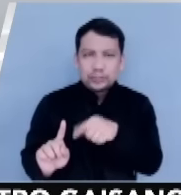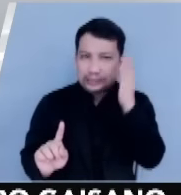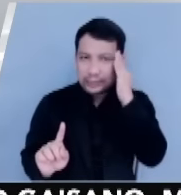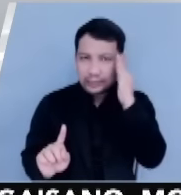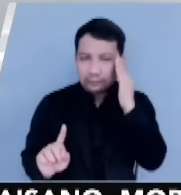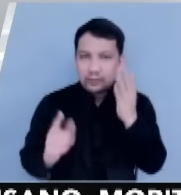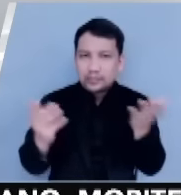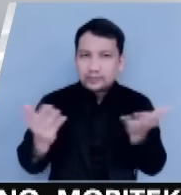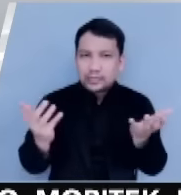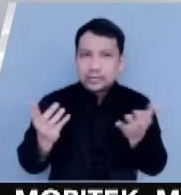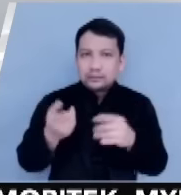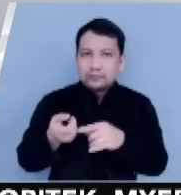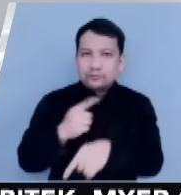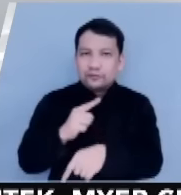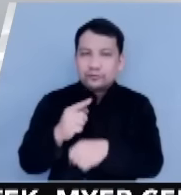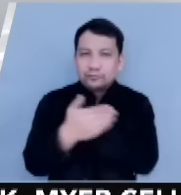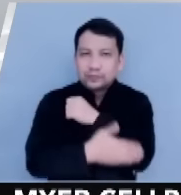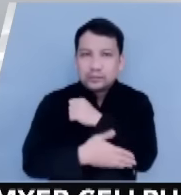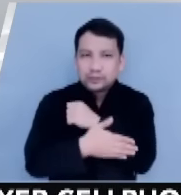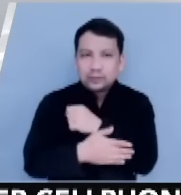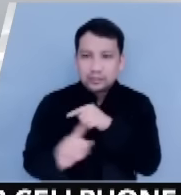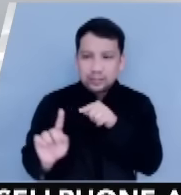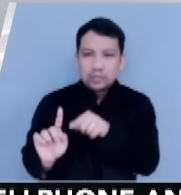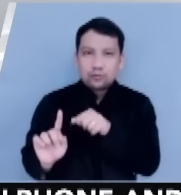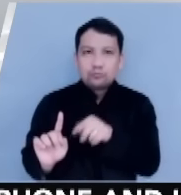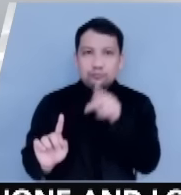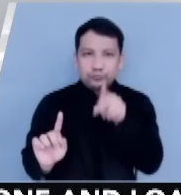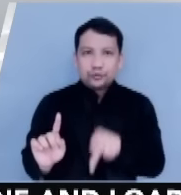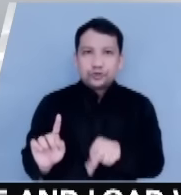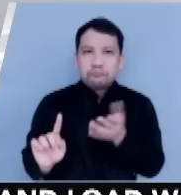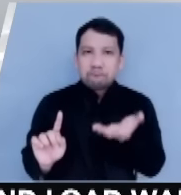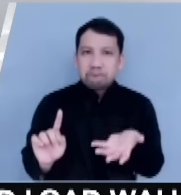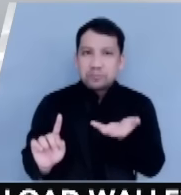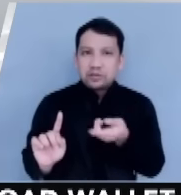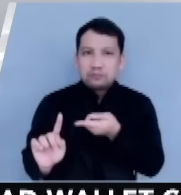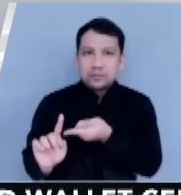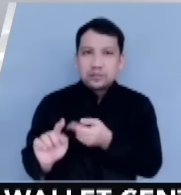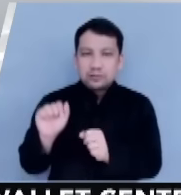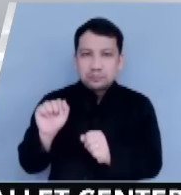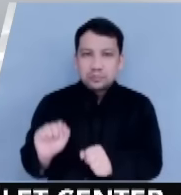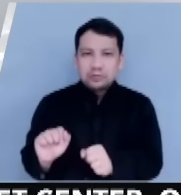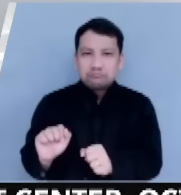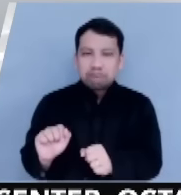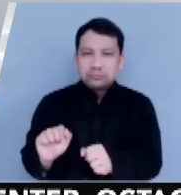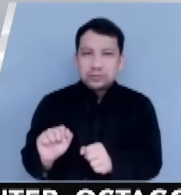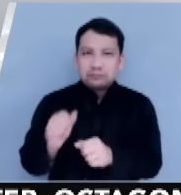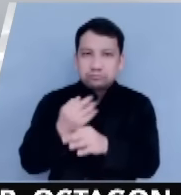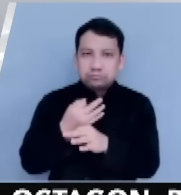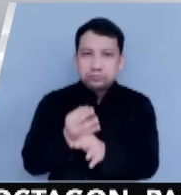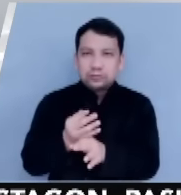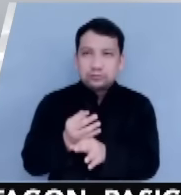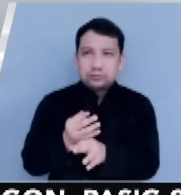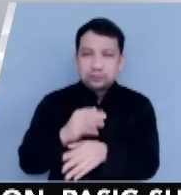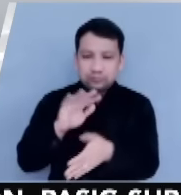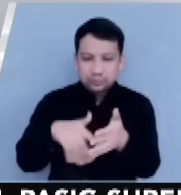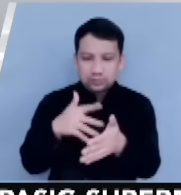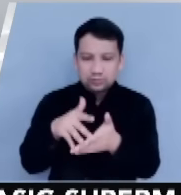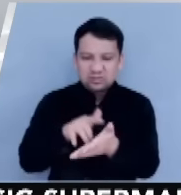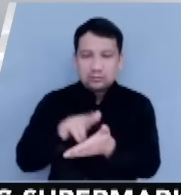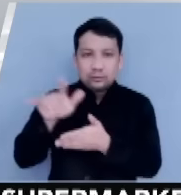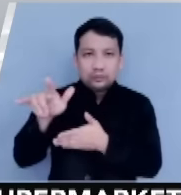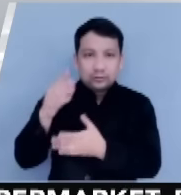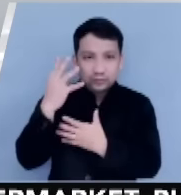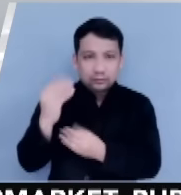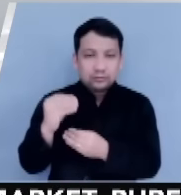nasyonalidad. Ang recruiter na ito, na posibleng may pekeng pangalan, inayos daw ang biyahe ng mga babae na babiyahe